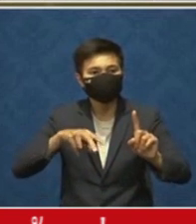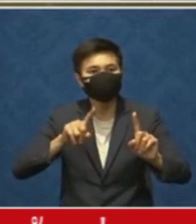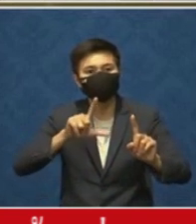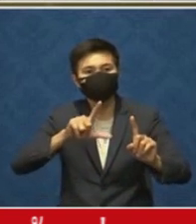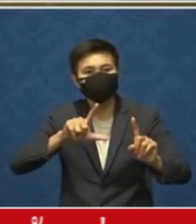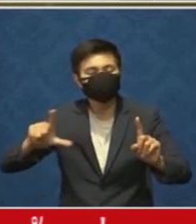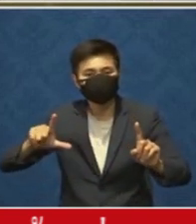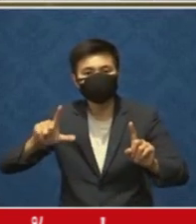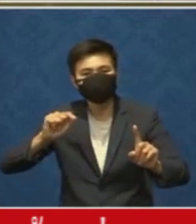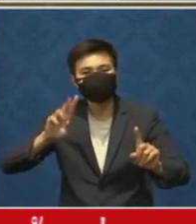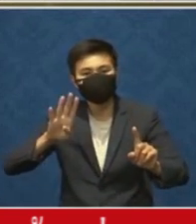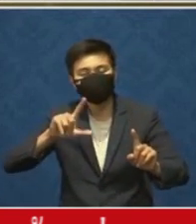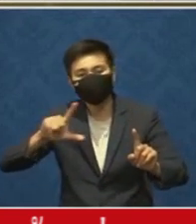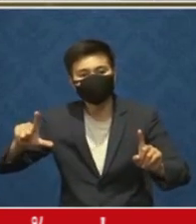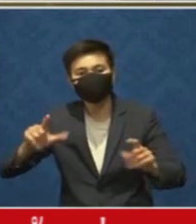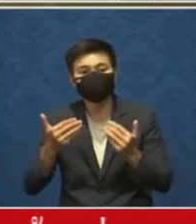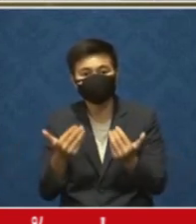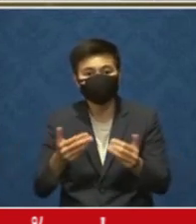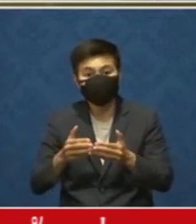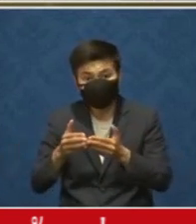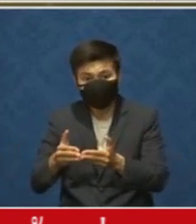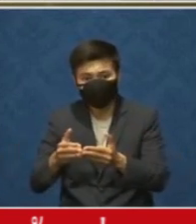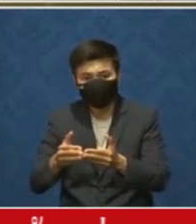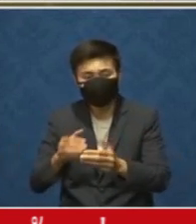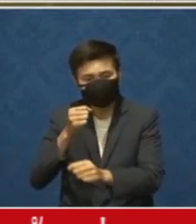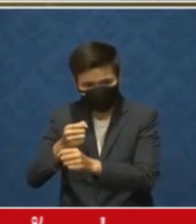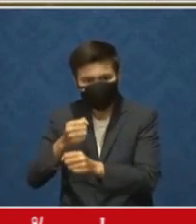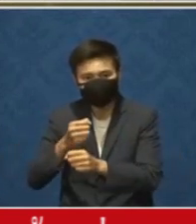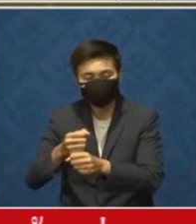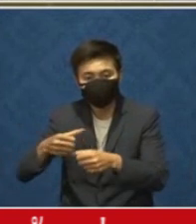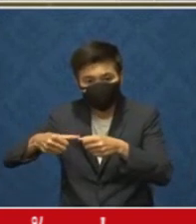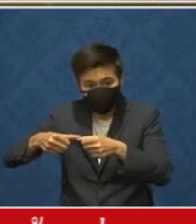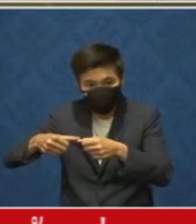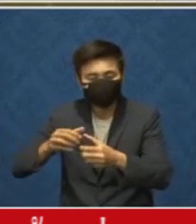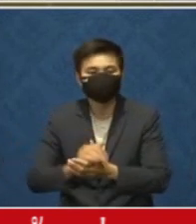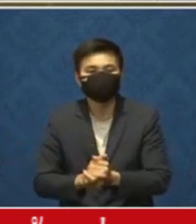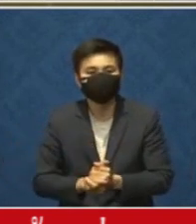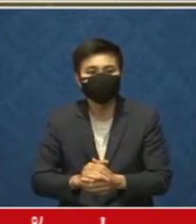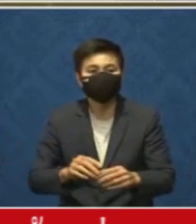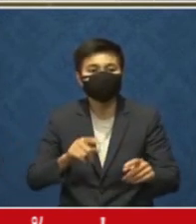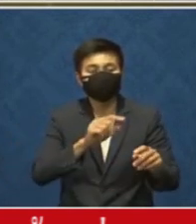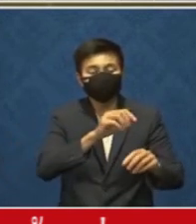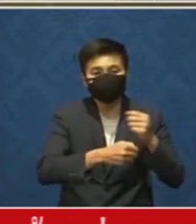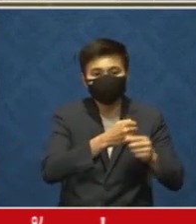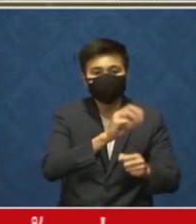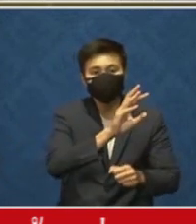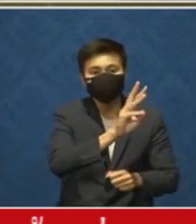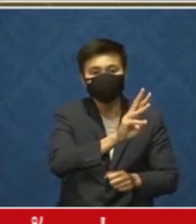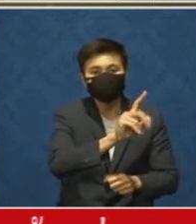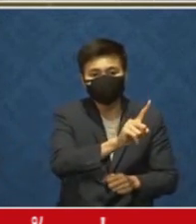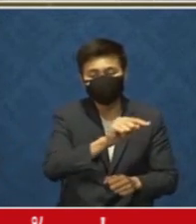างการดำเนินการต่อเรือตั้งแต่ปี2560ไปถึงปี